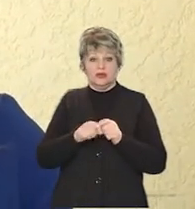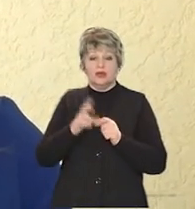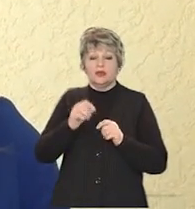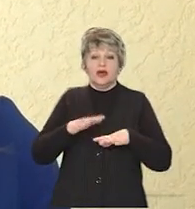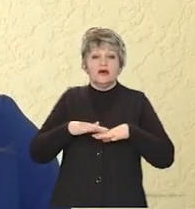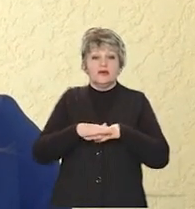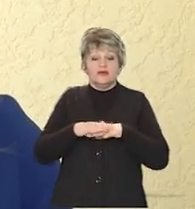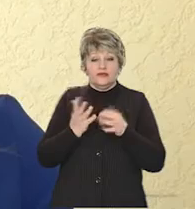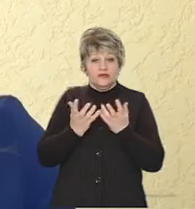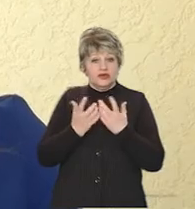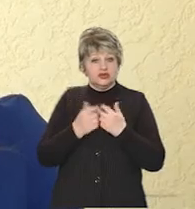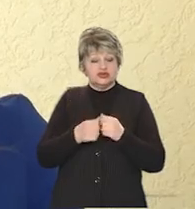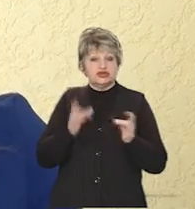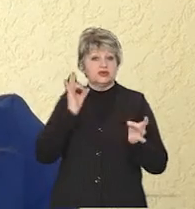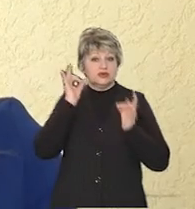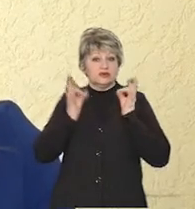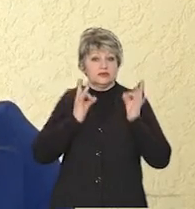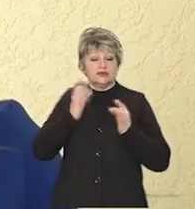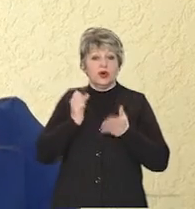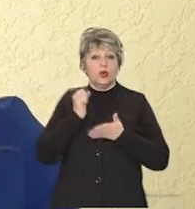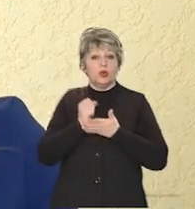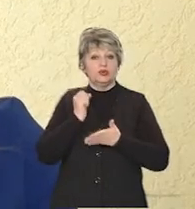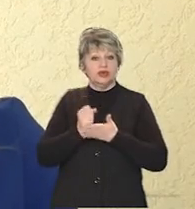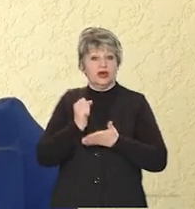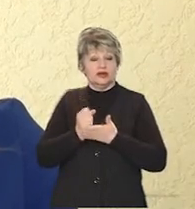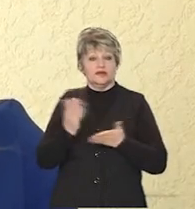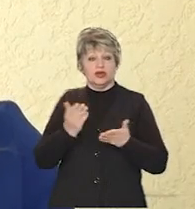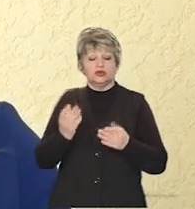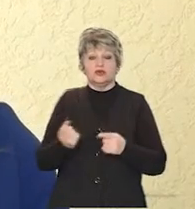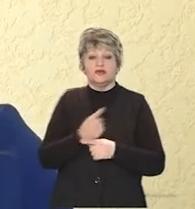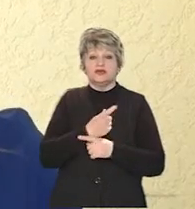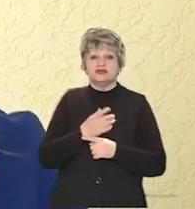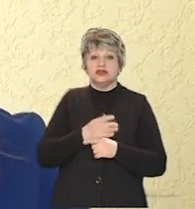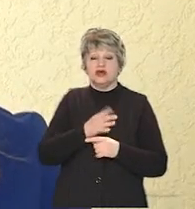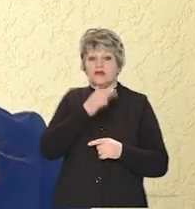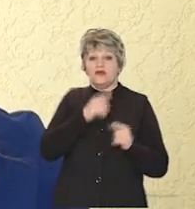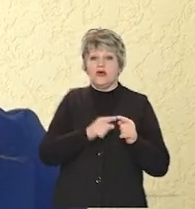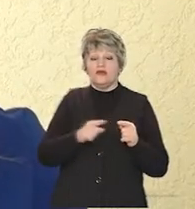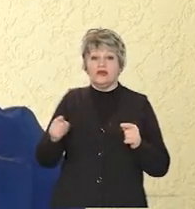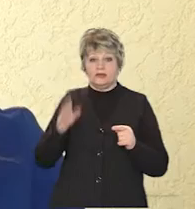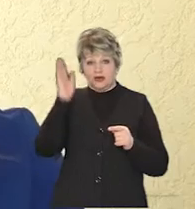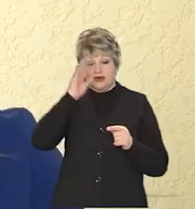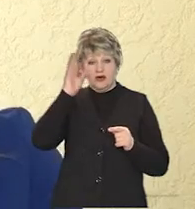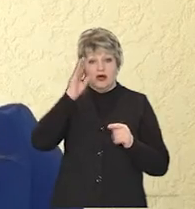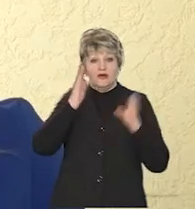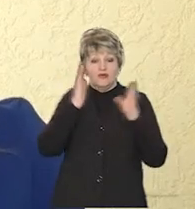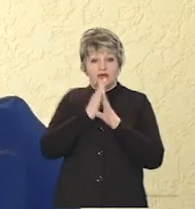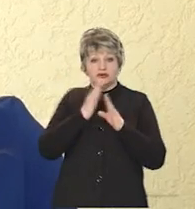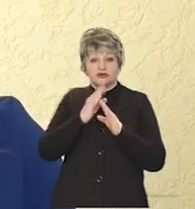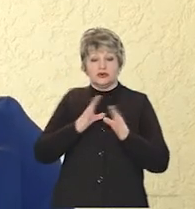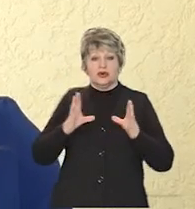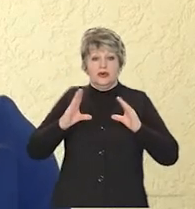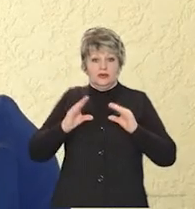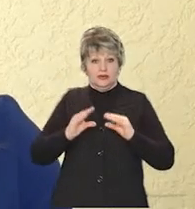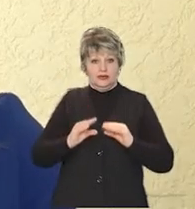на высчитывании тонов, ударов, которые возникают во время спускания воздуха с манжеты, при